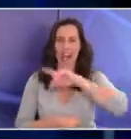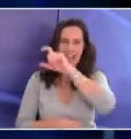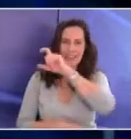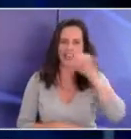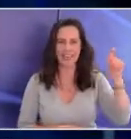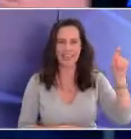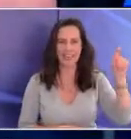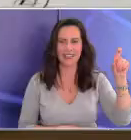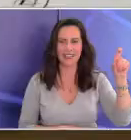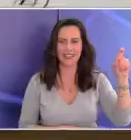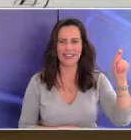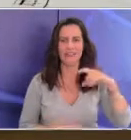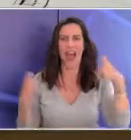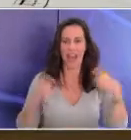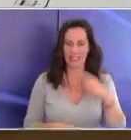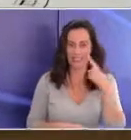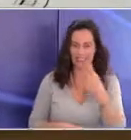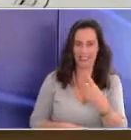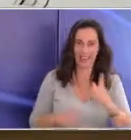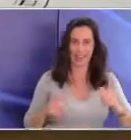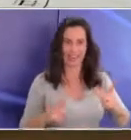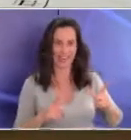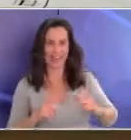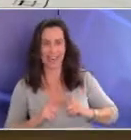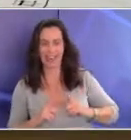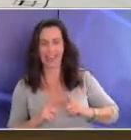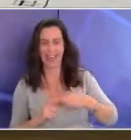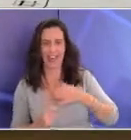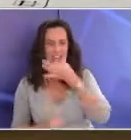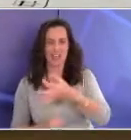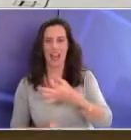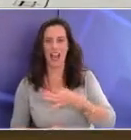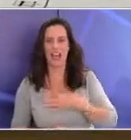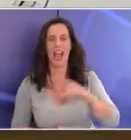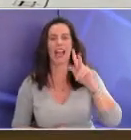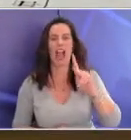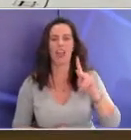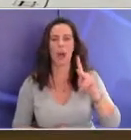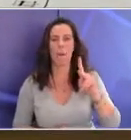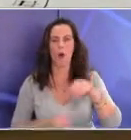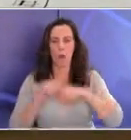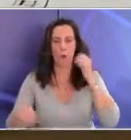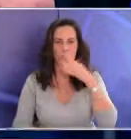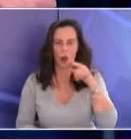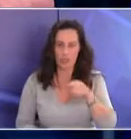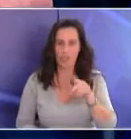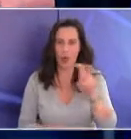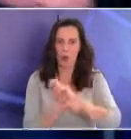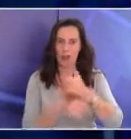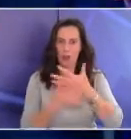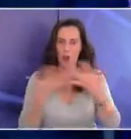שם מאחוריי. כן, הצעיף, תגדם. חיכית לרגע הזה, לאייטם השלישי שלנו על הפועל קטמון. יכול להיות שזאת העונה